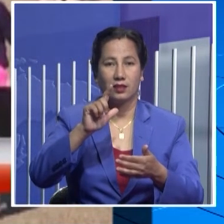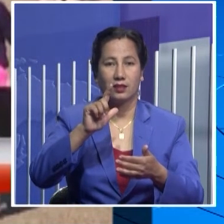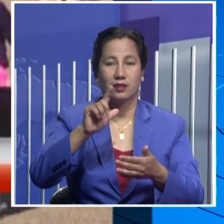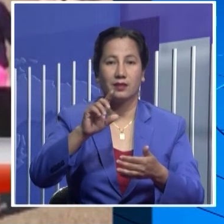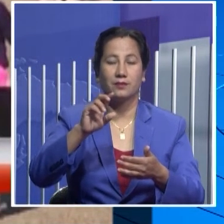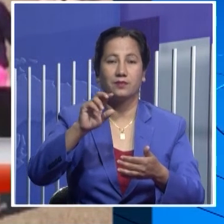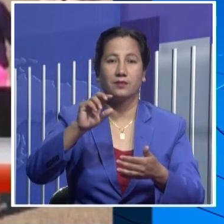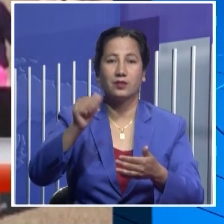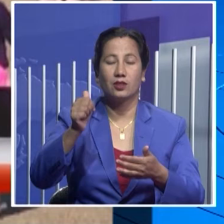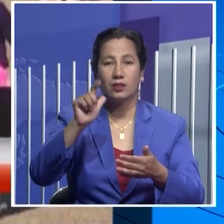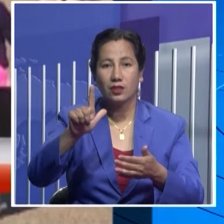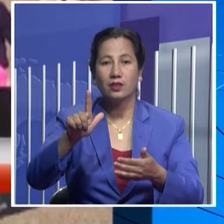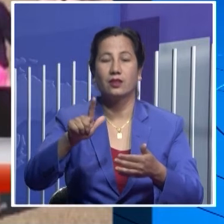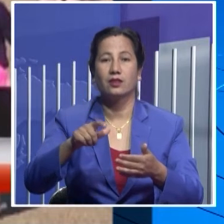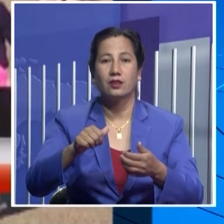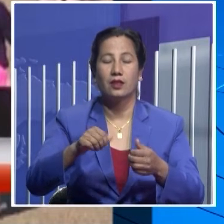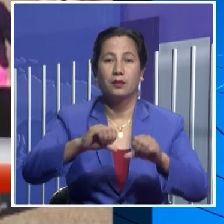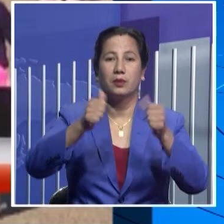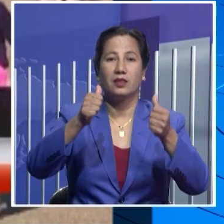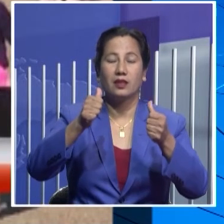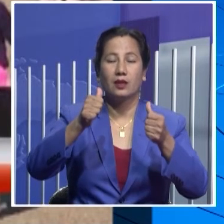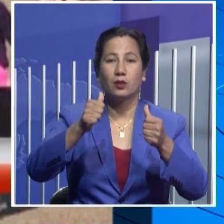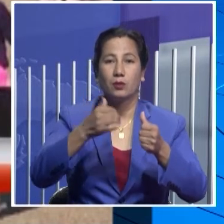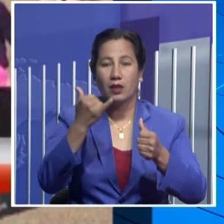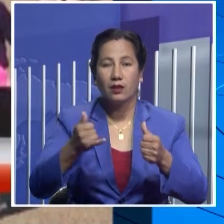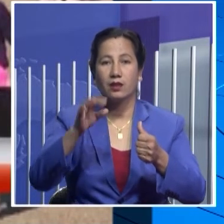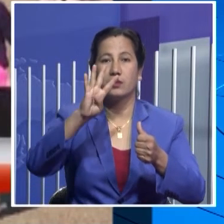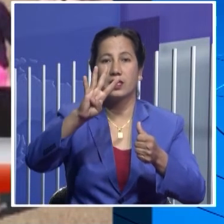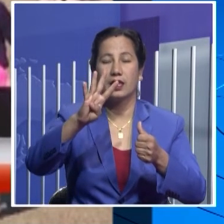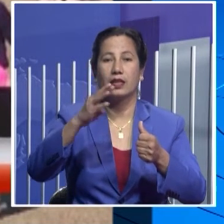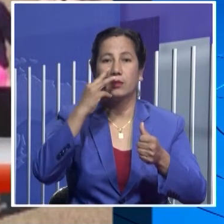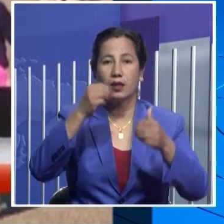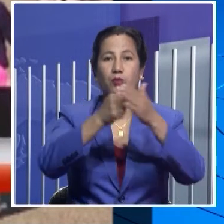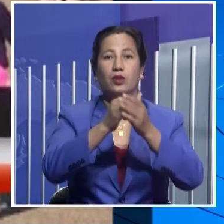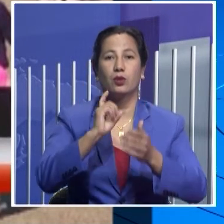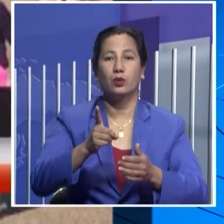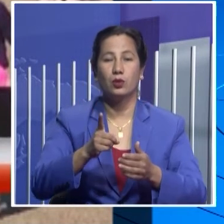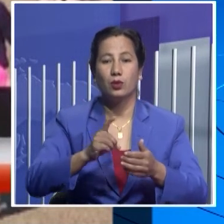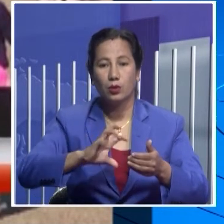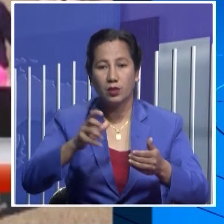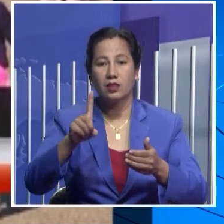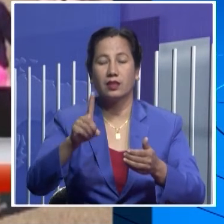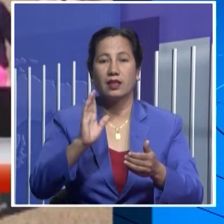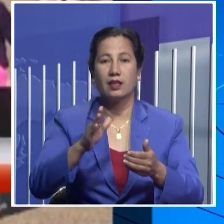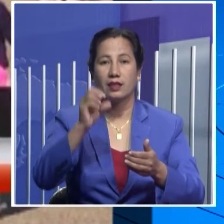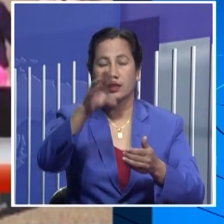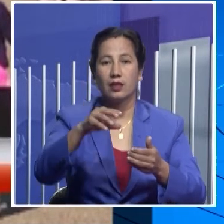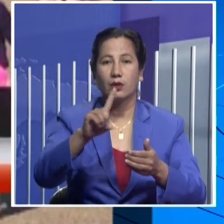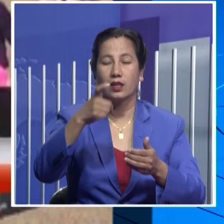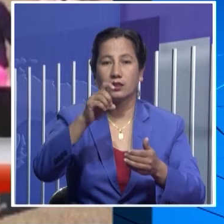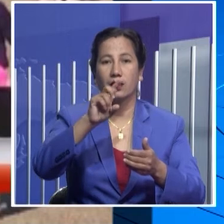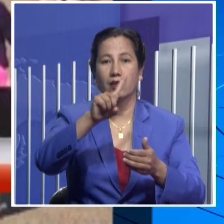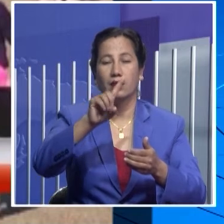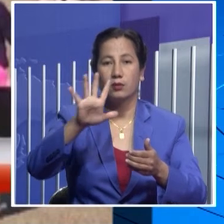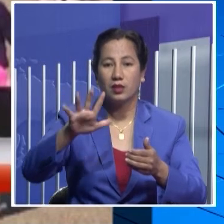1 समूह विजेताको रूपमा अन्तिम 4 पुगेको हो। प्रदेश 1 ले दिएको 115